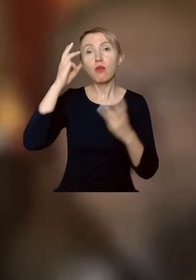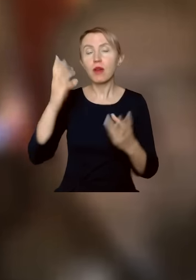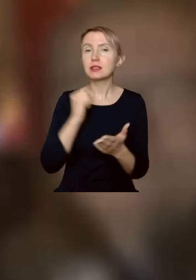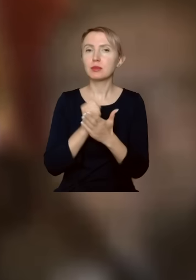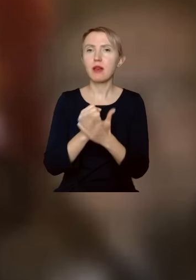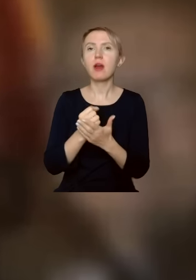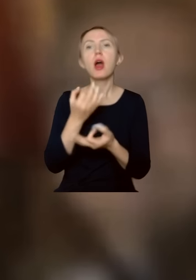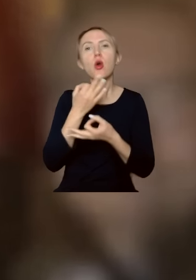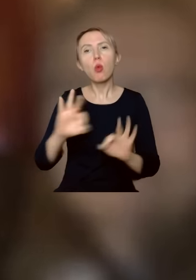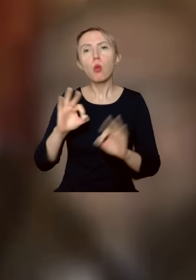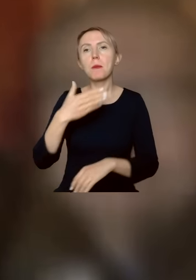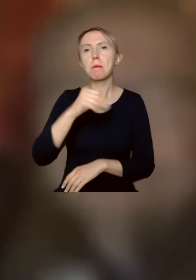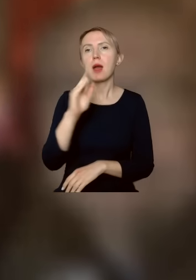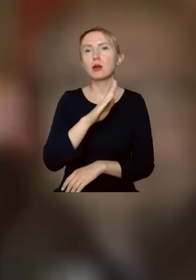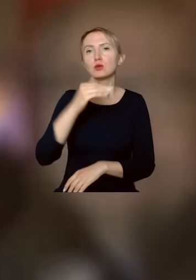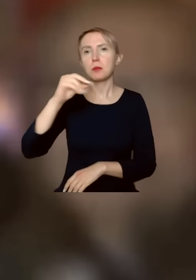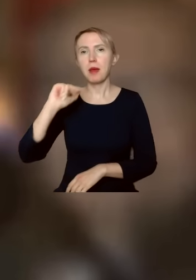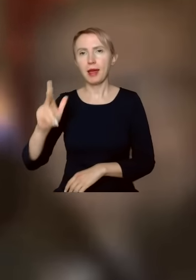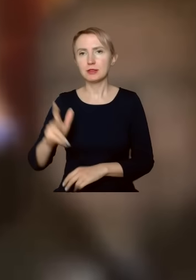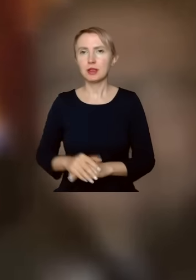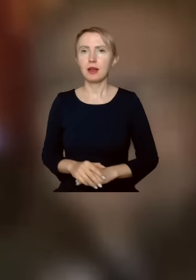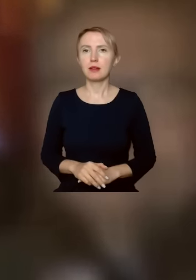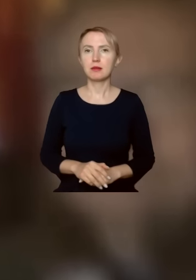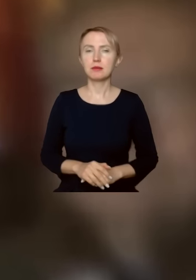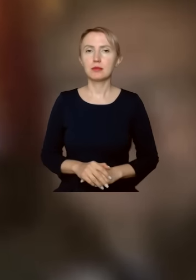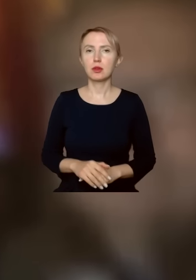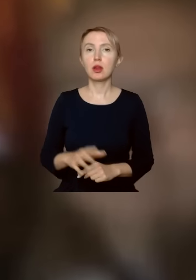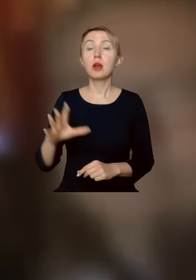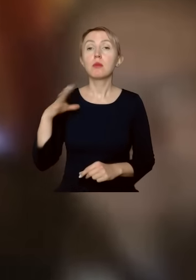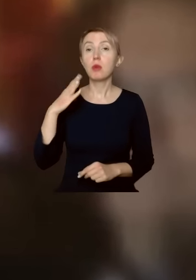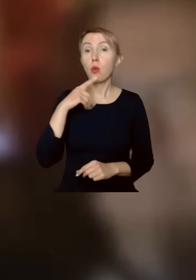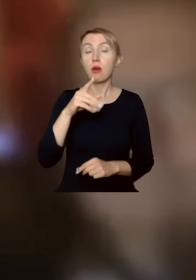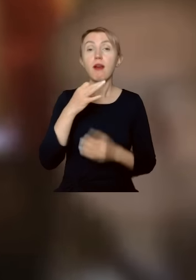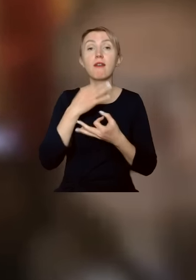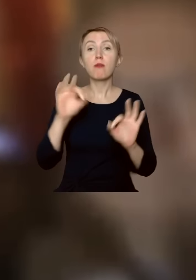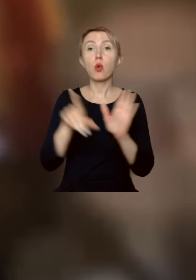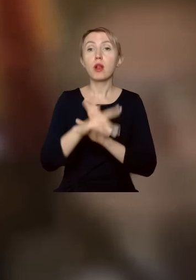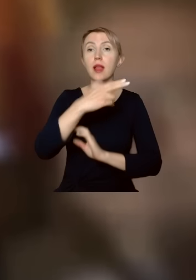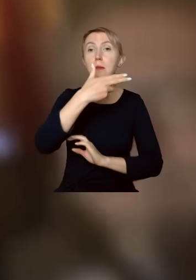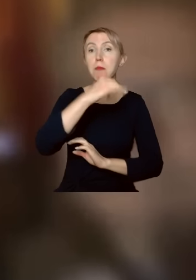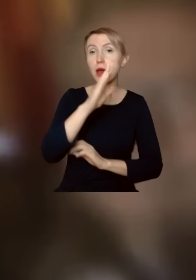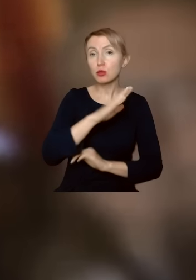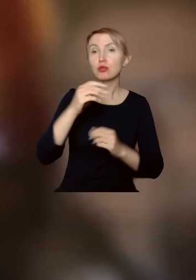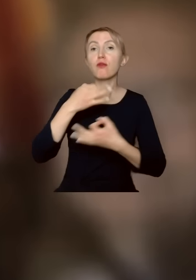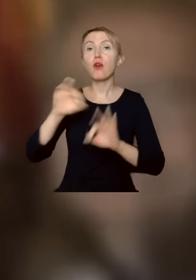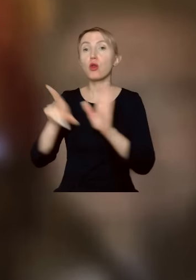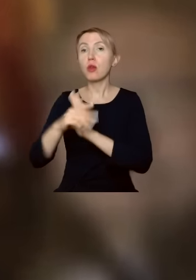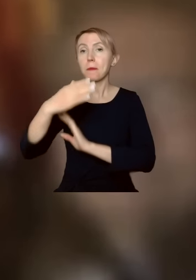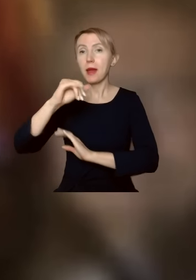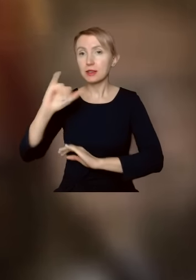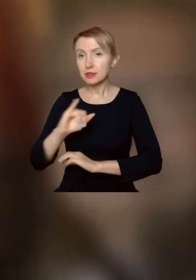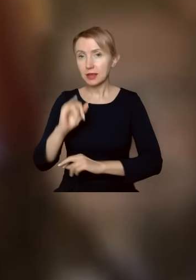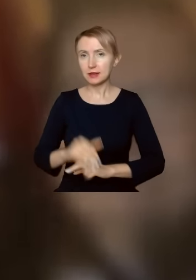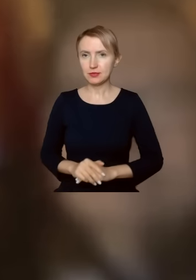uwolnienia Mariusza i Maćka. Tutaj padło hasło wolność dla Mariusza, wolność dla Macieja,